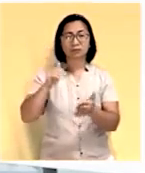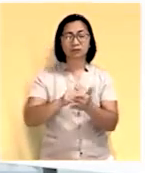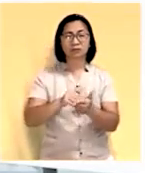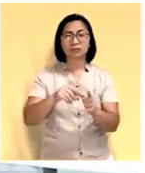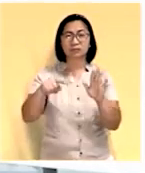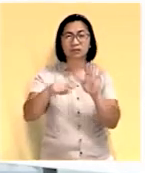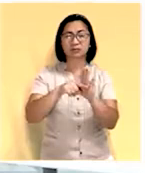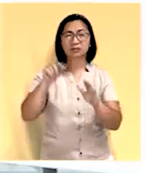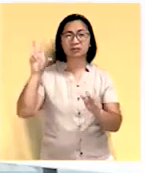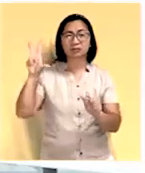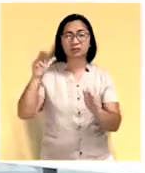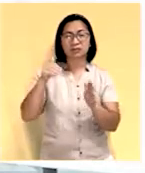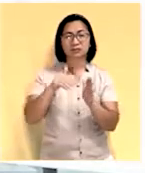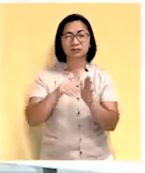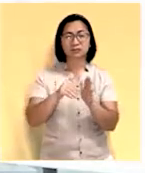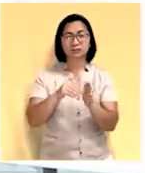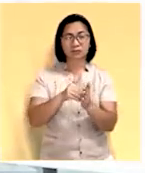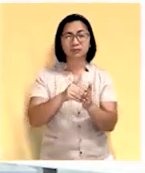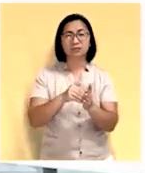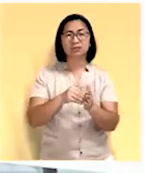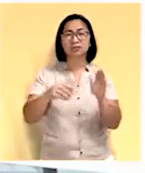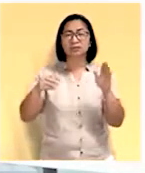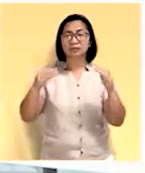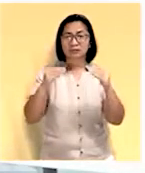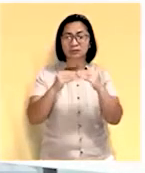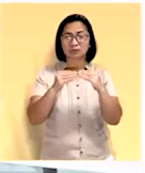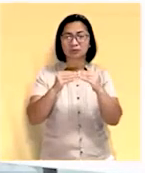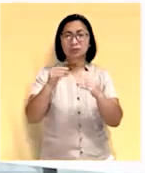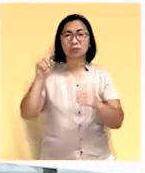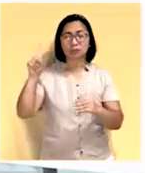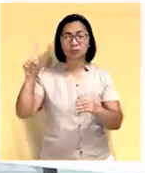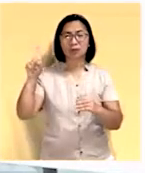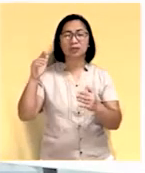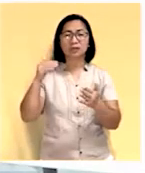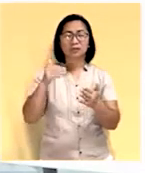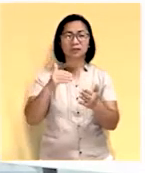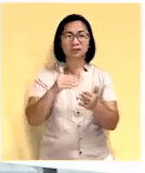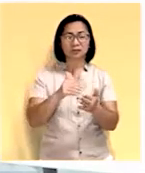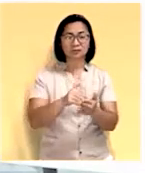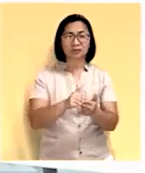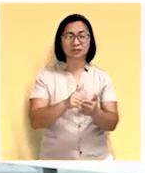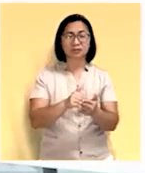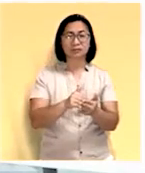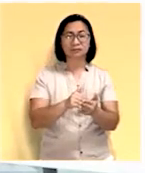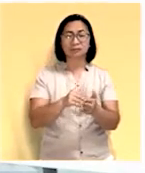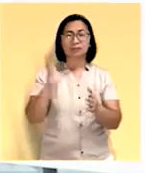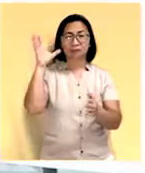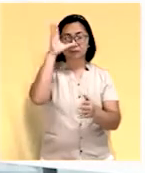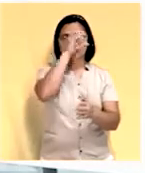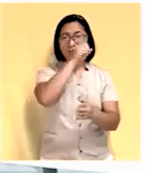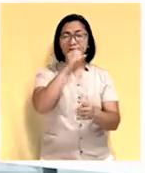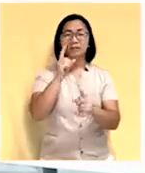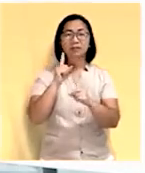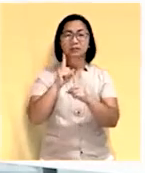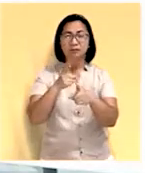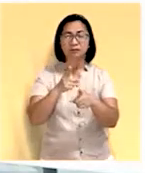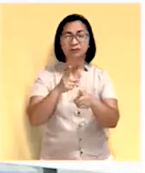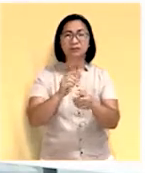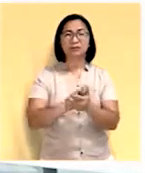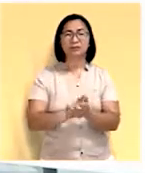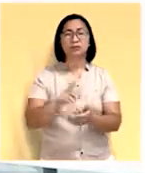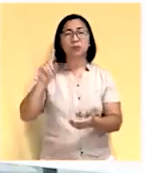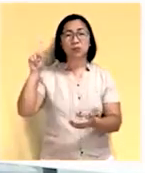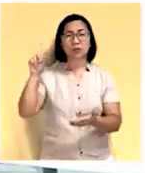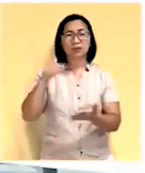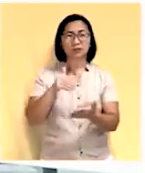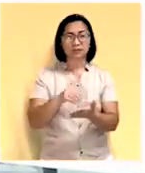to 1,000. Kaya, ang estimated difference po ay 1,000. Ang galing